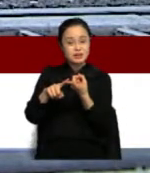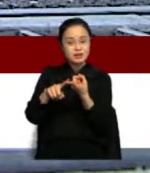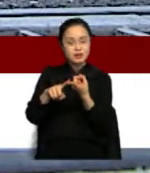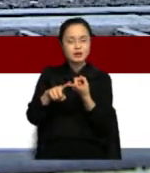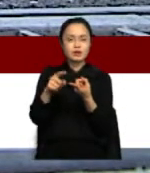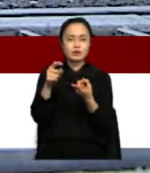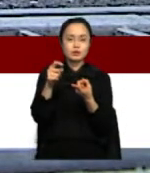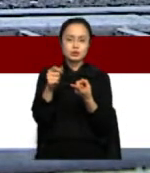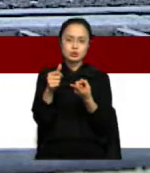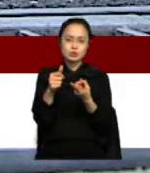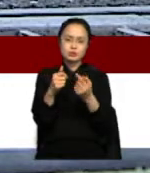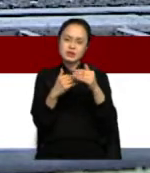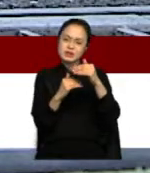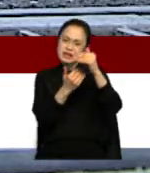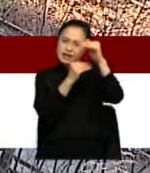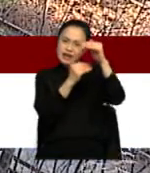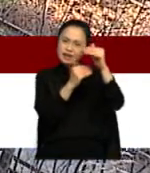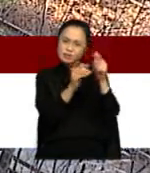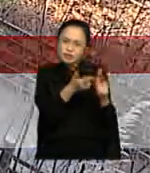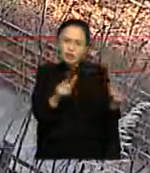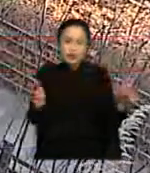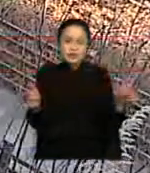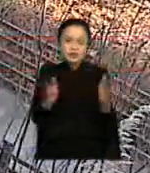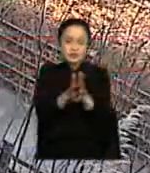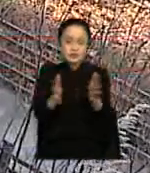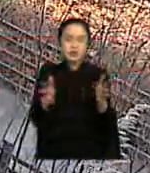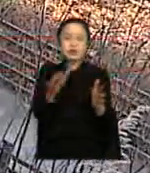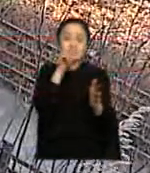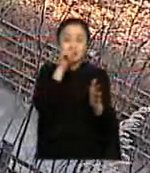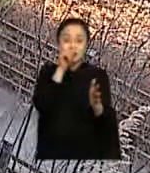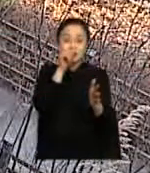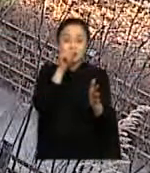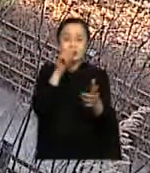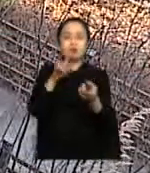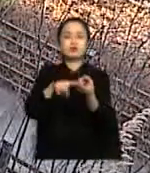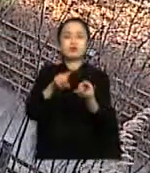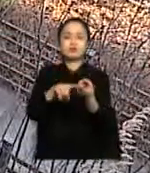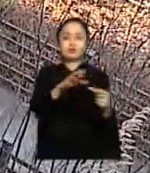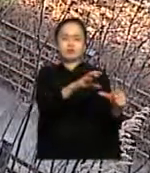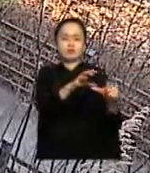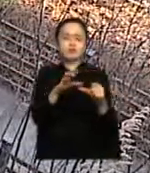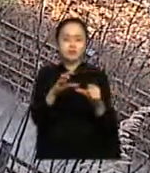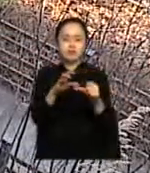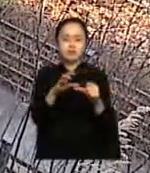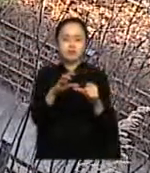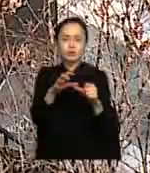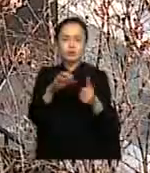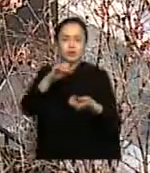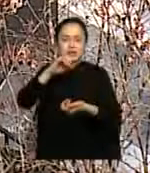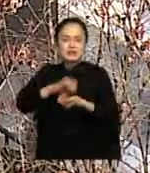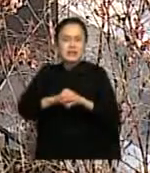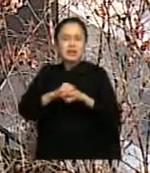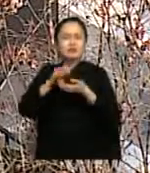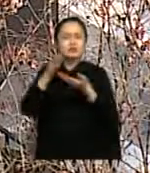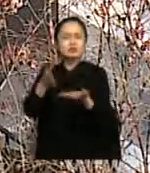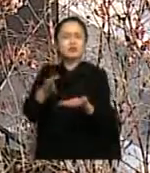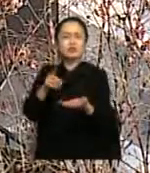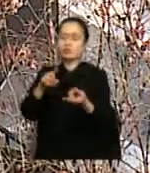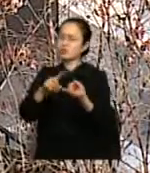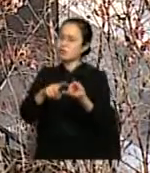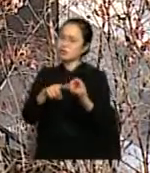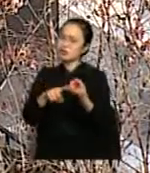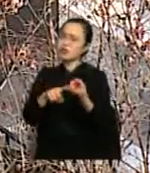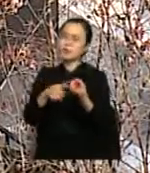통합 관리 고런 채 도로 다음은 서울시는 이미 기부채납 때 중인 일부만 제한적으로 이용하는 공원이나